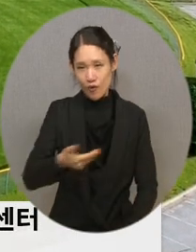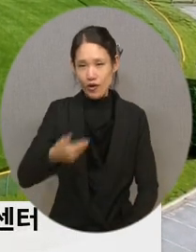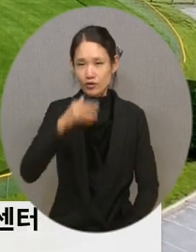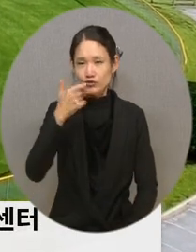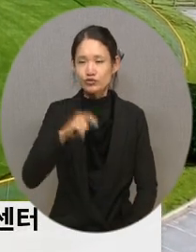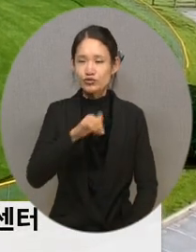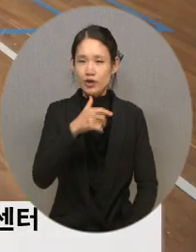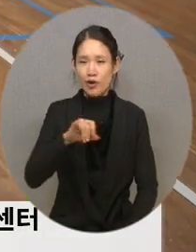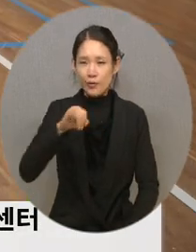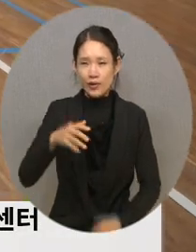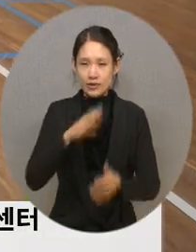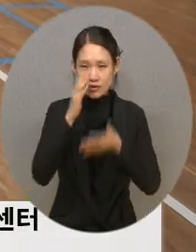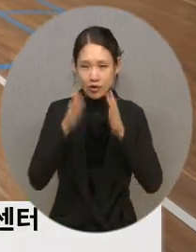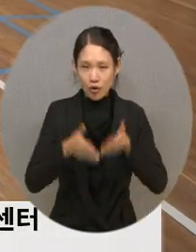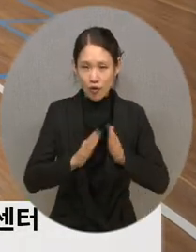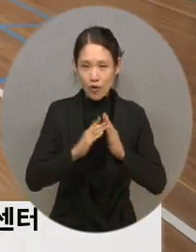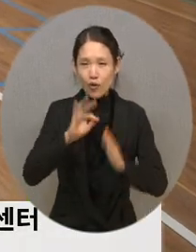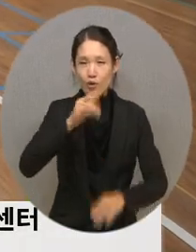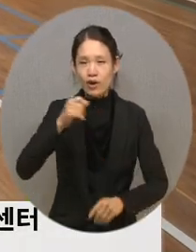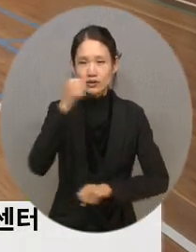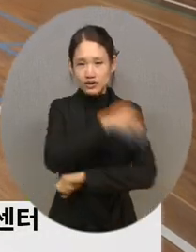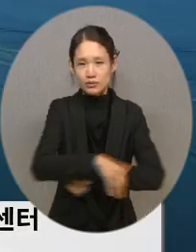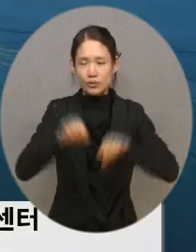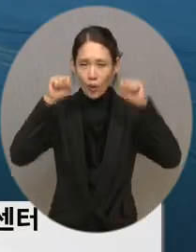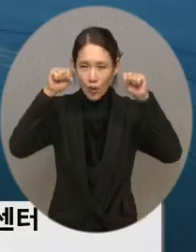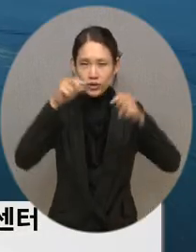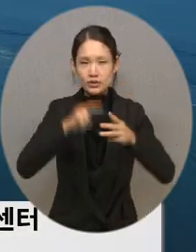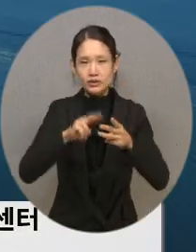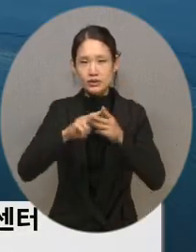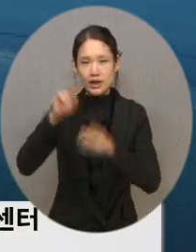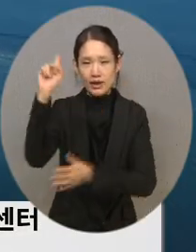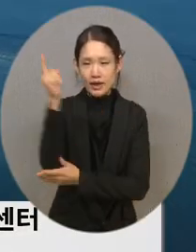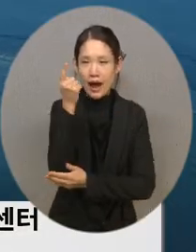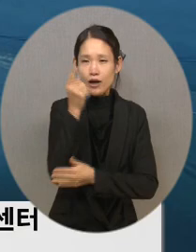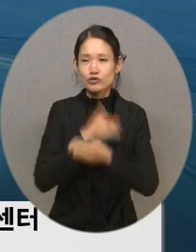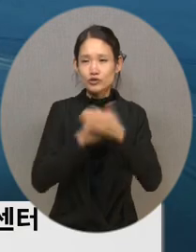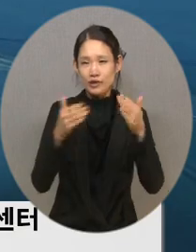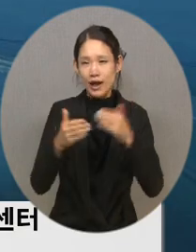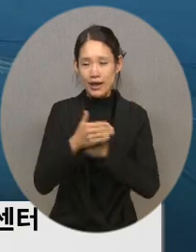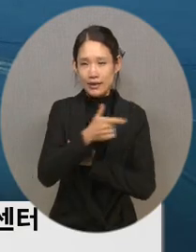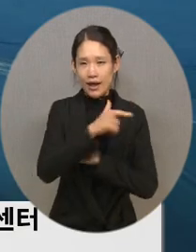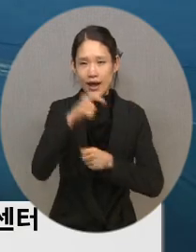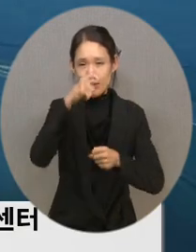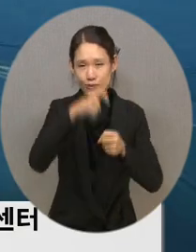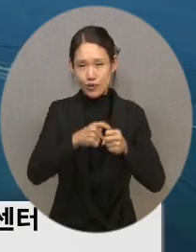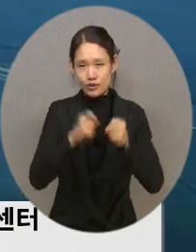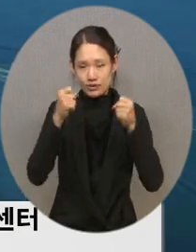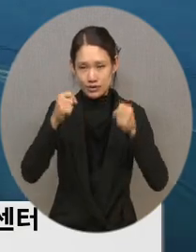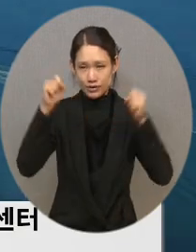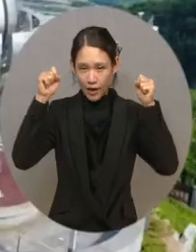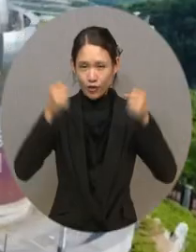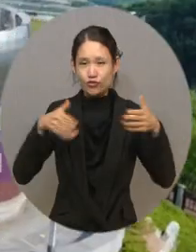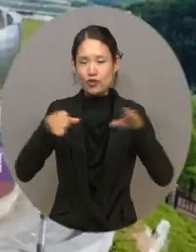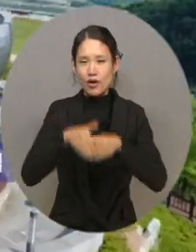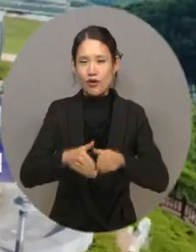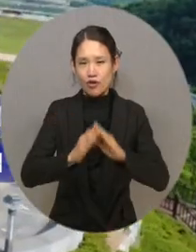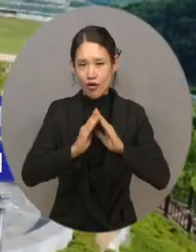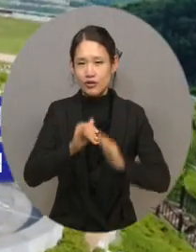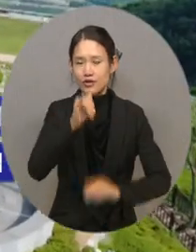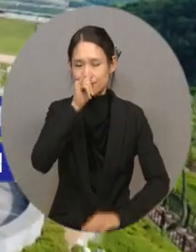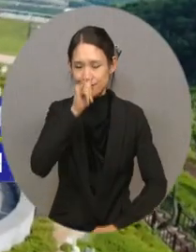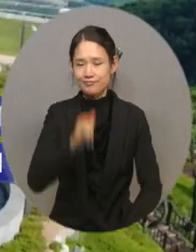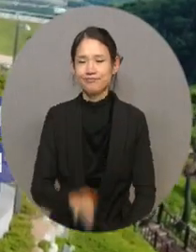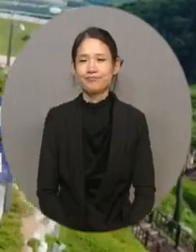스포츠센터 야구장과 다목적 체육관 건립, 광양항 전문 인력 양성 인프라 구축 등이 있습니다. 복지TV